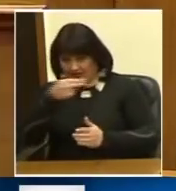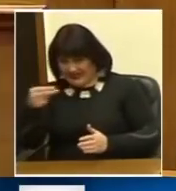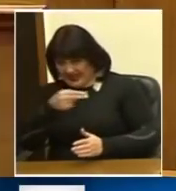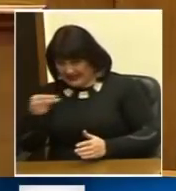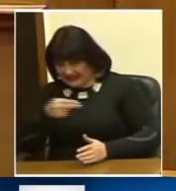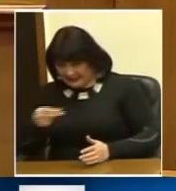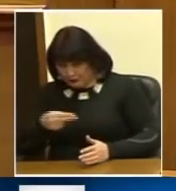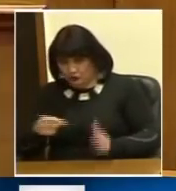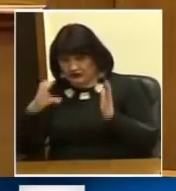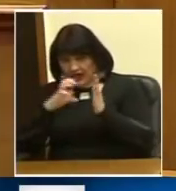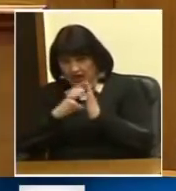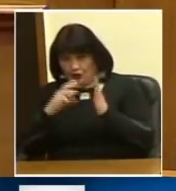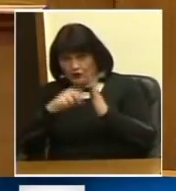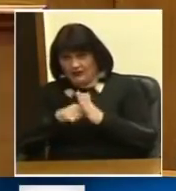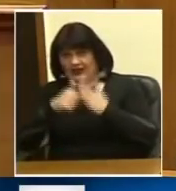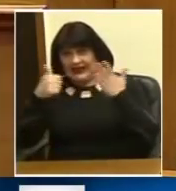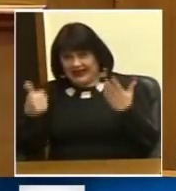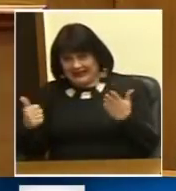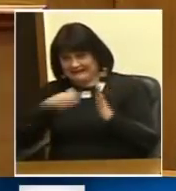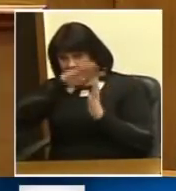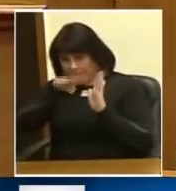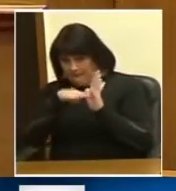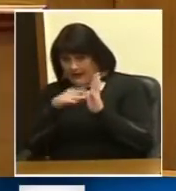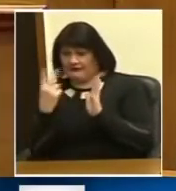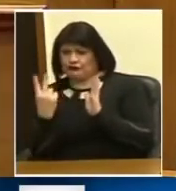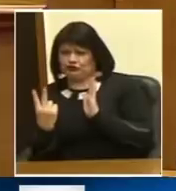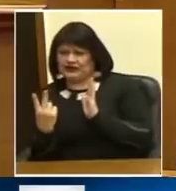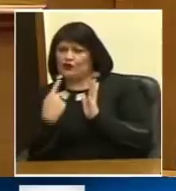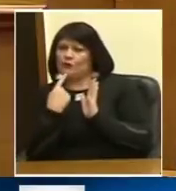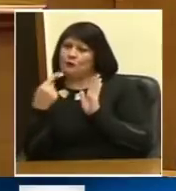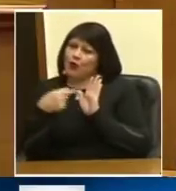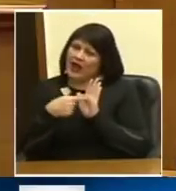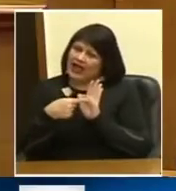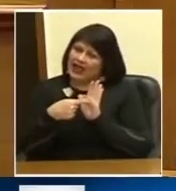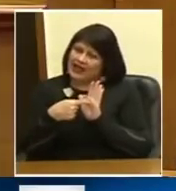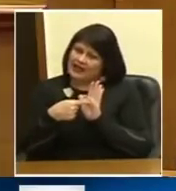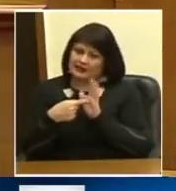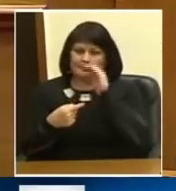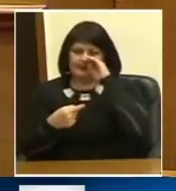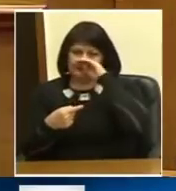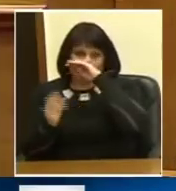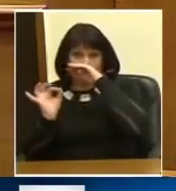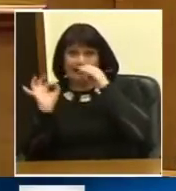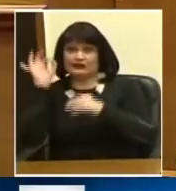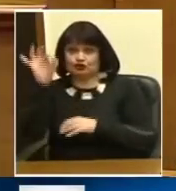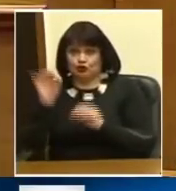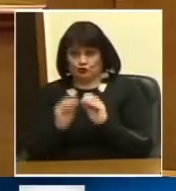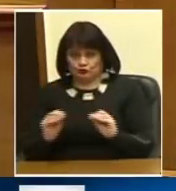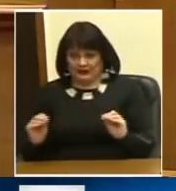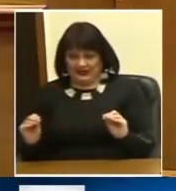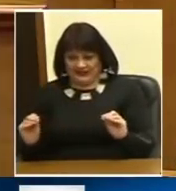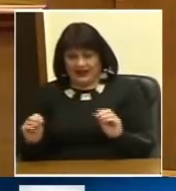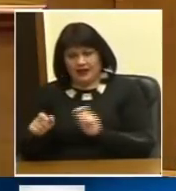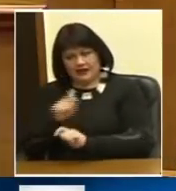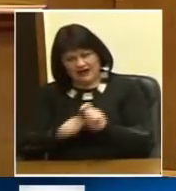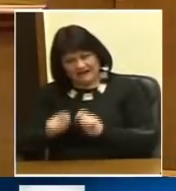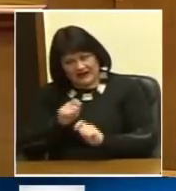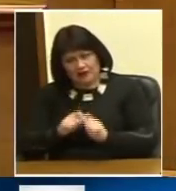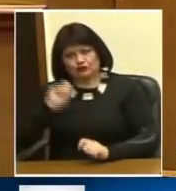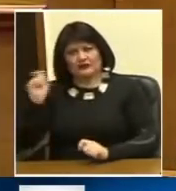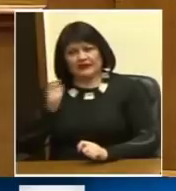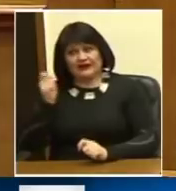και το άρθρο 16, παράγραφος 2, που λέει ότι ο σκοπός της παιδείας είναι η διαμόρφωση